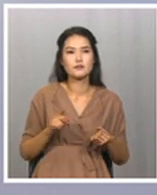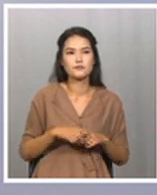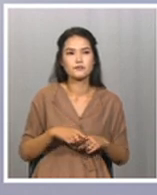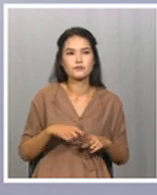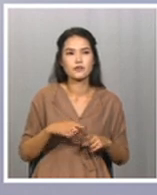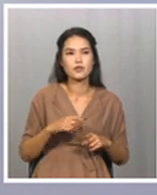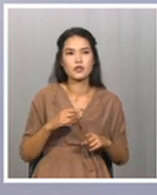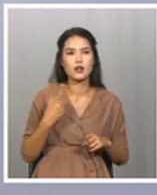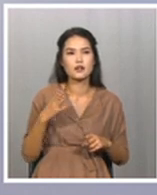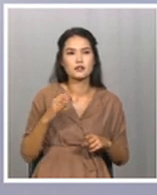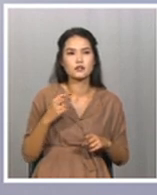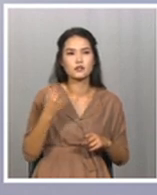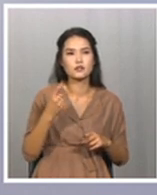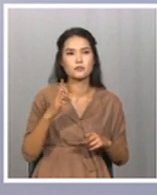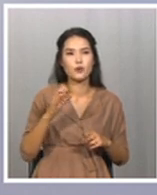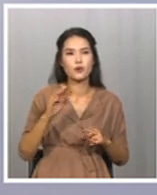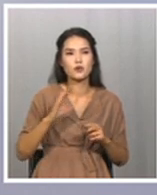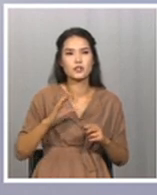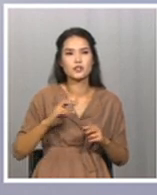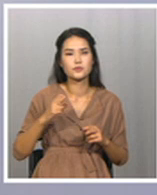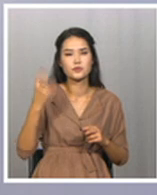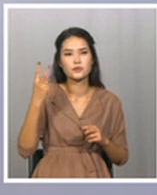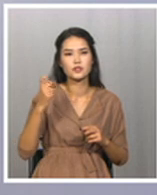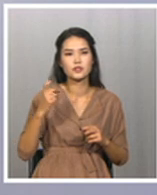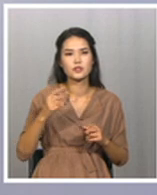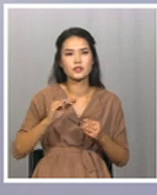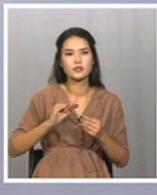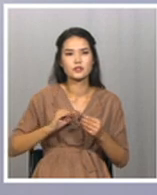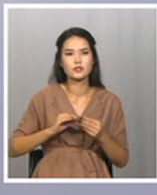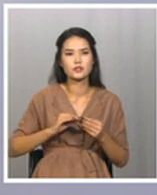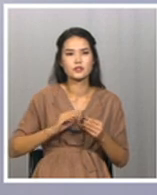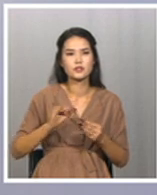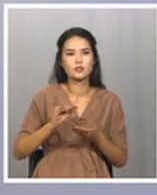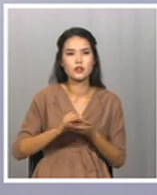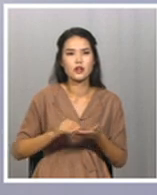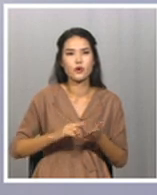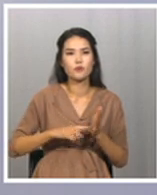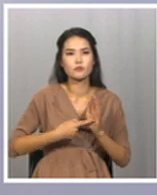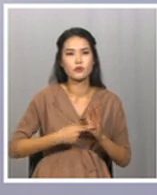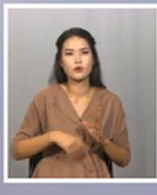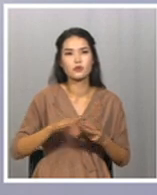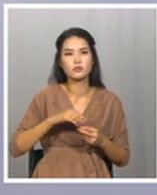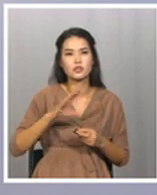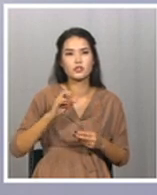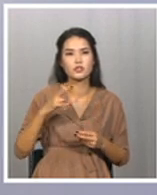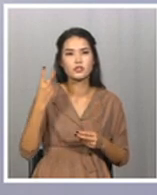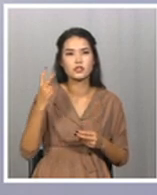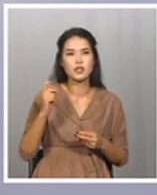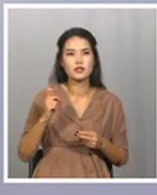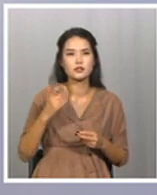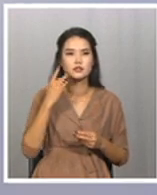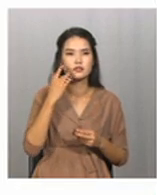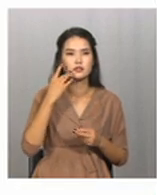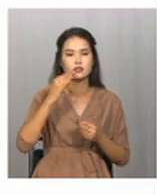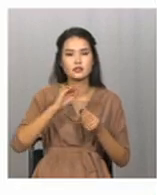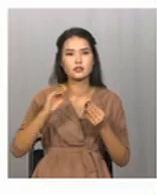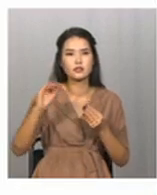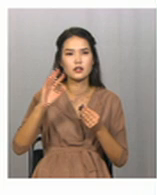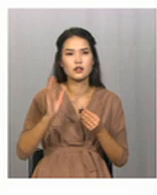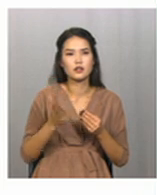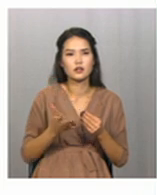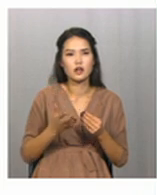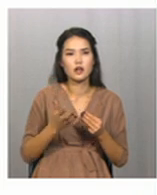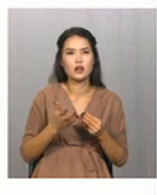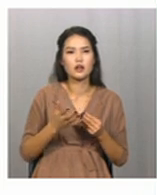орнына синус квадрат x-ті жазамыз. Сонда көбейткенде синус квадрат x пен синус квадрат x қысқарады